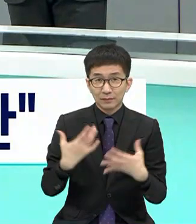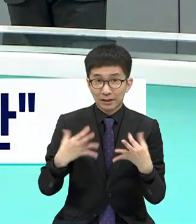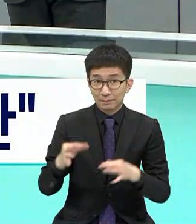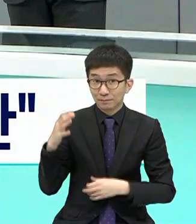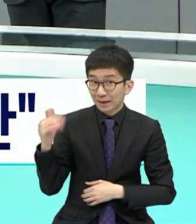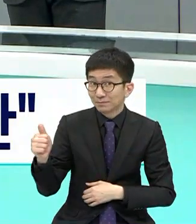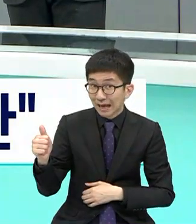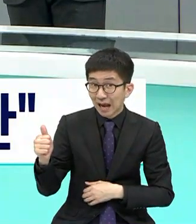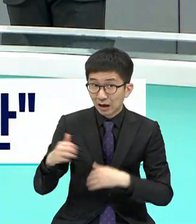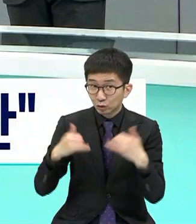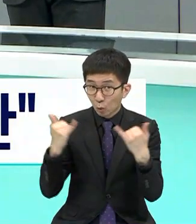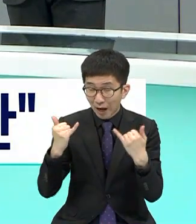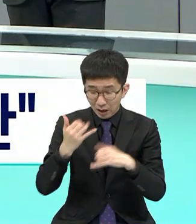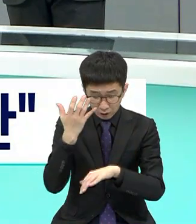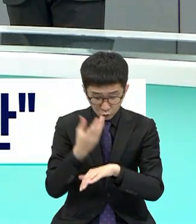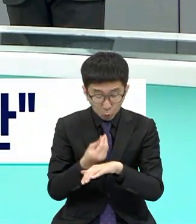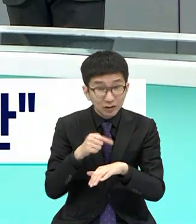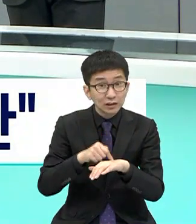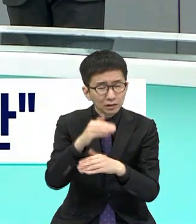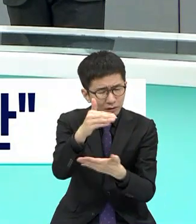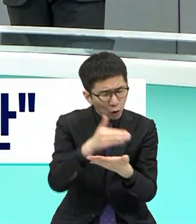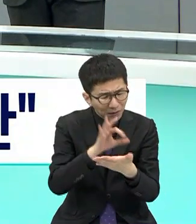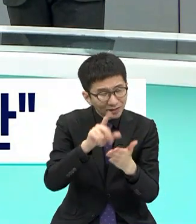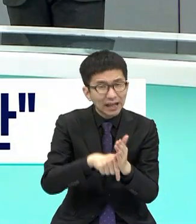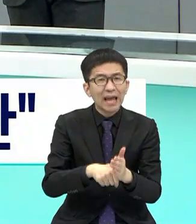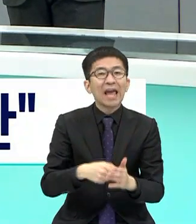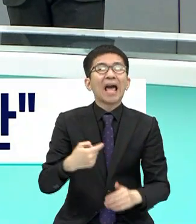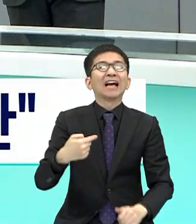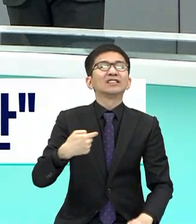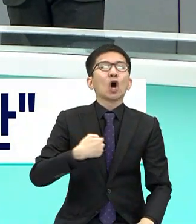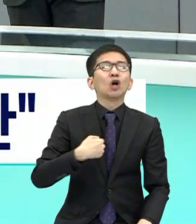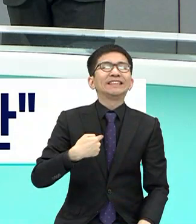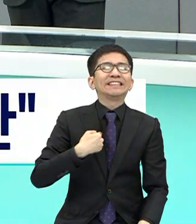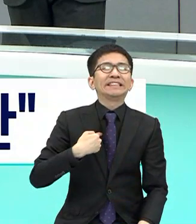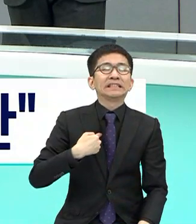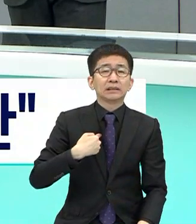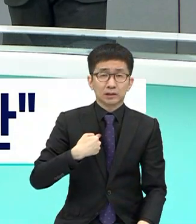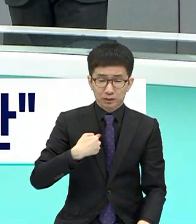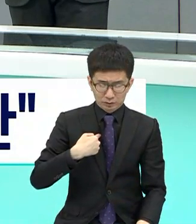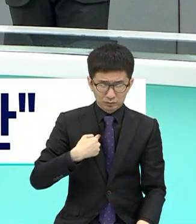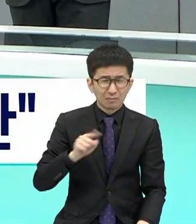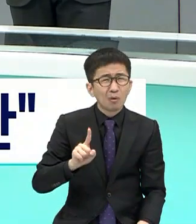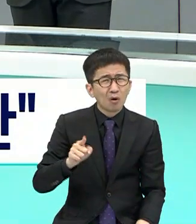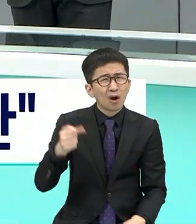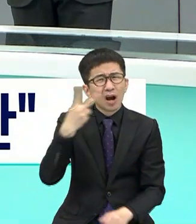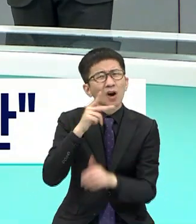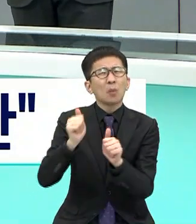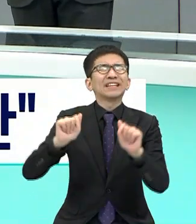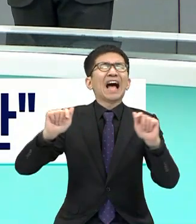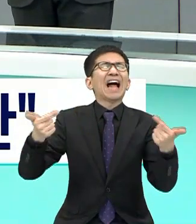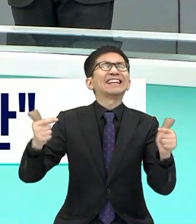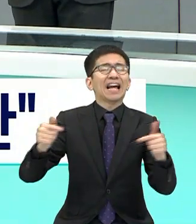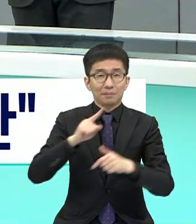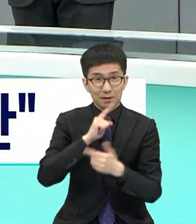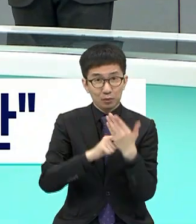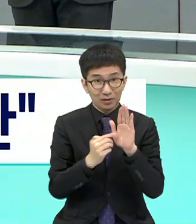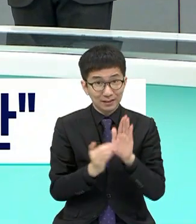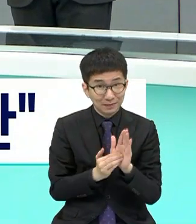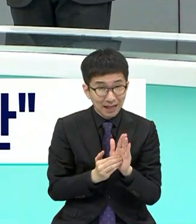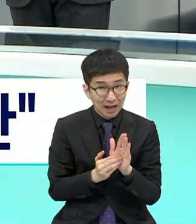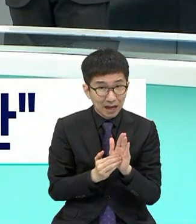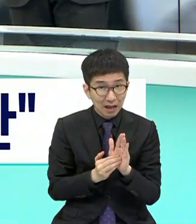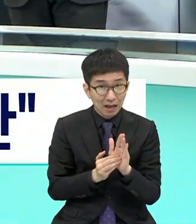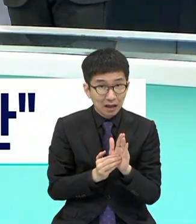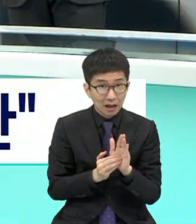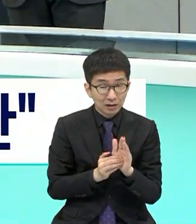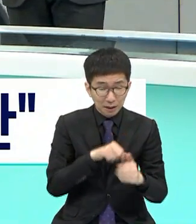김웅 의원은 이 녹취록에 나오는 저희라는 표현에 대해서 그게 검찰은 아니라고 부인했습니다.